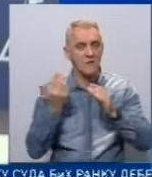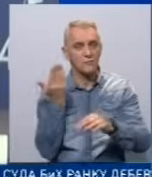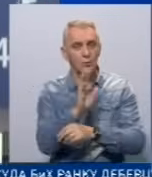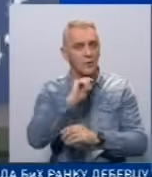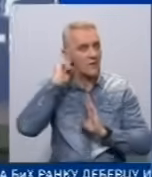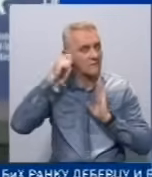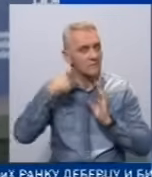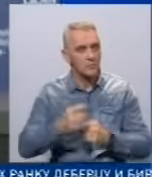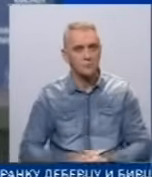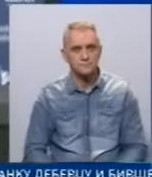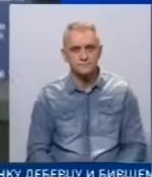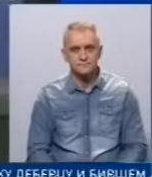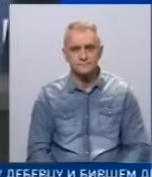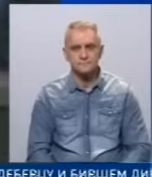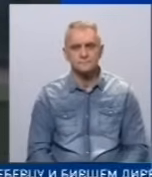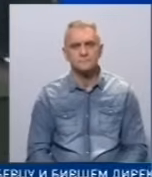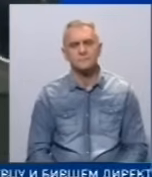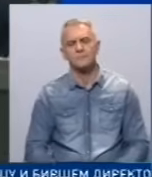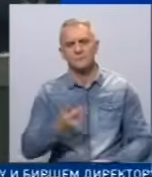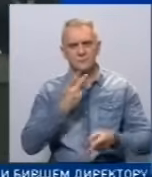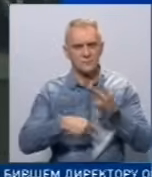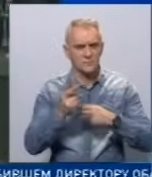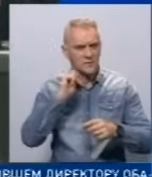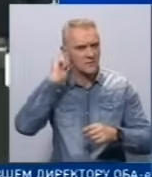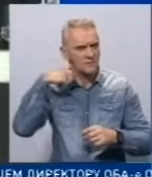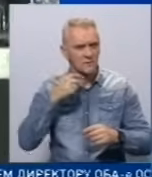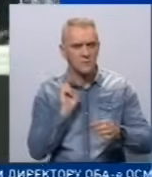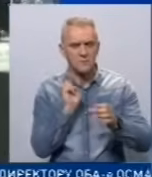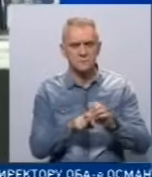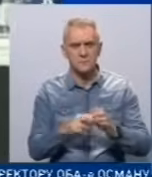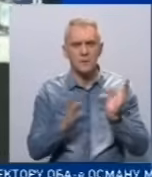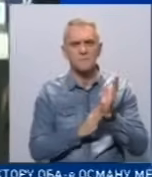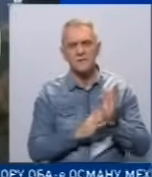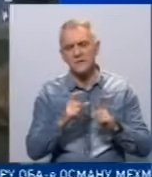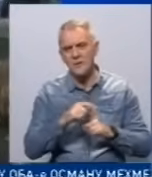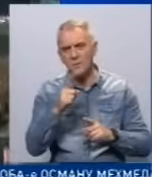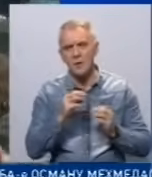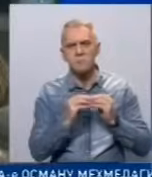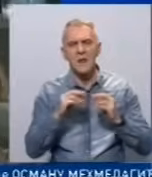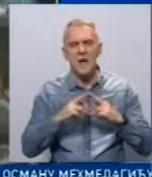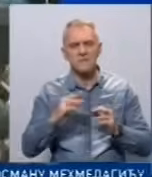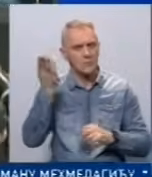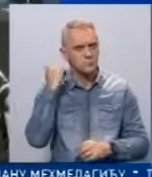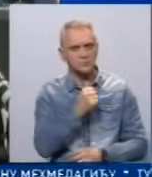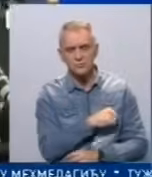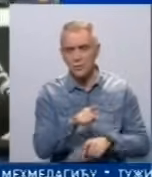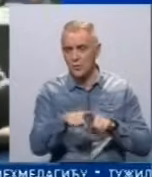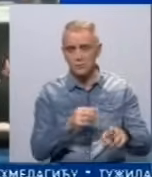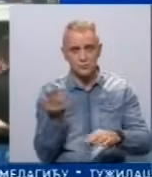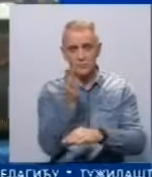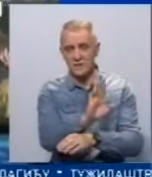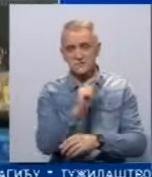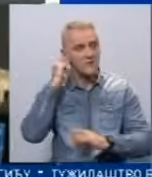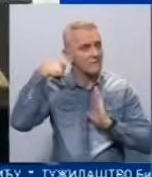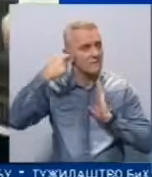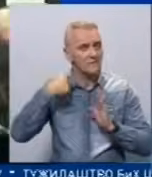filmu Oppenheimer. U produkciju filma uključeni su i Matt Damon i Ben Affleck, koji su se lani u istoj ulozi predstavili sa